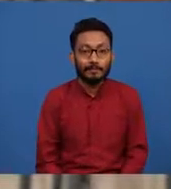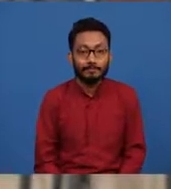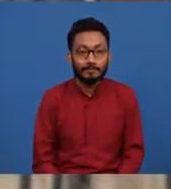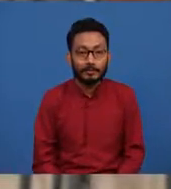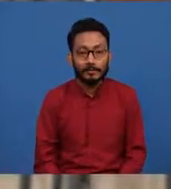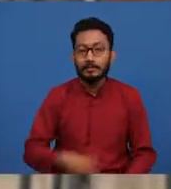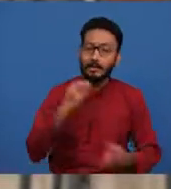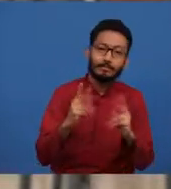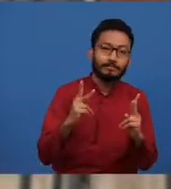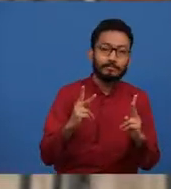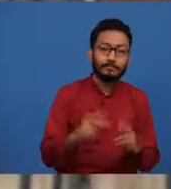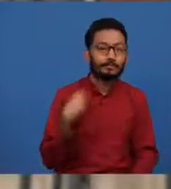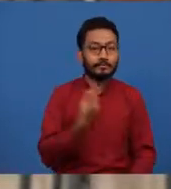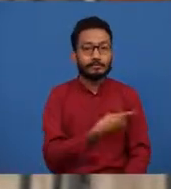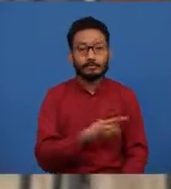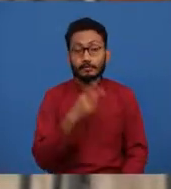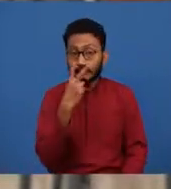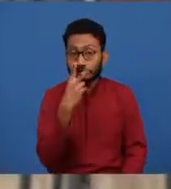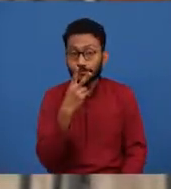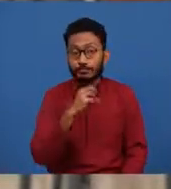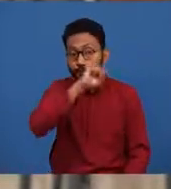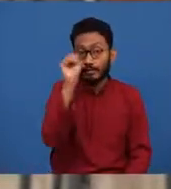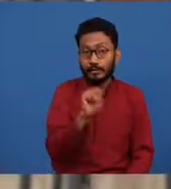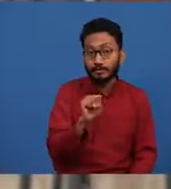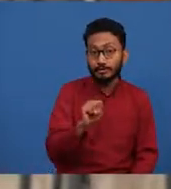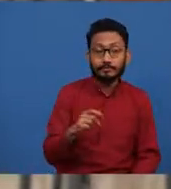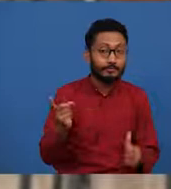Baiklah, kita lihat soalan yang pertama.